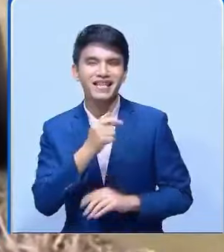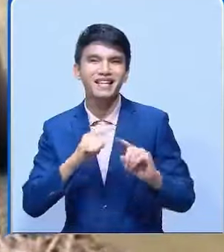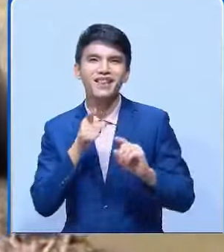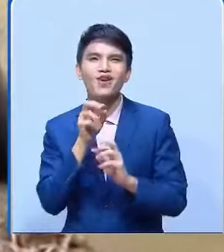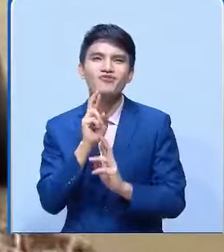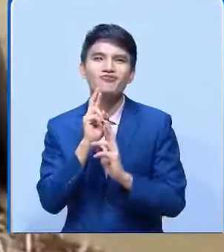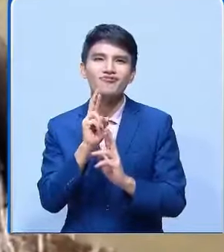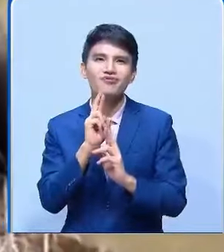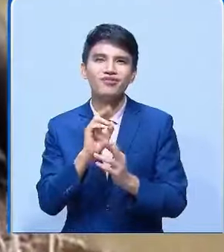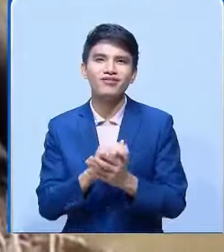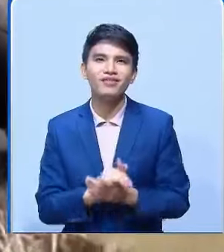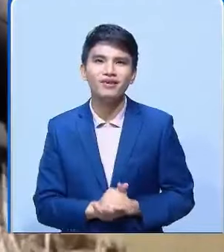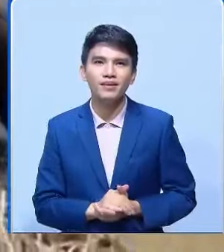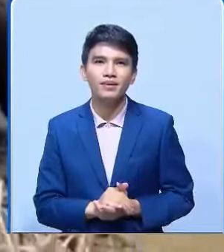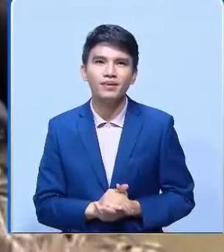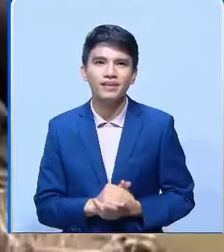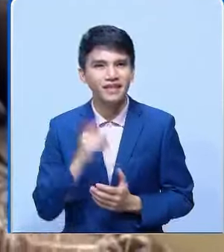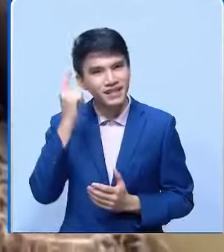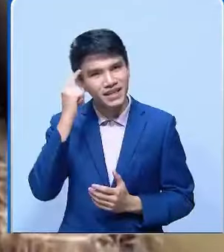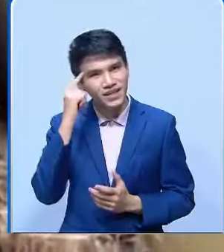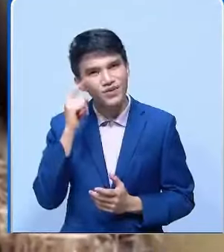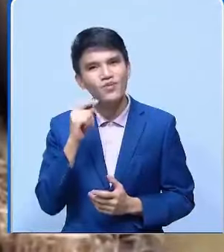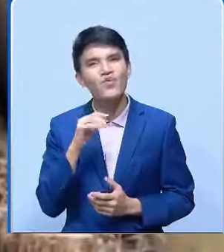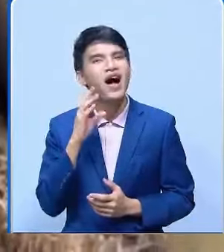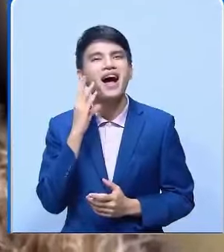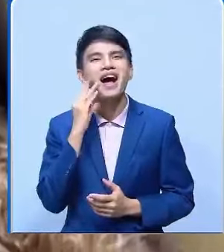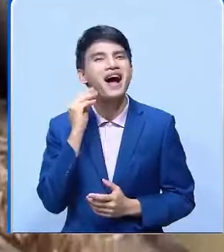ทไม่ได้ถูกต้องไหม คิดว่าตัวเองตัวเล็กตัวน้อยปุ๊กปิ๊กน่